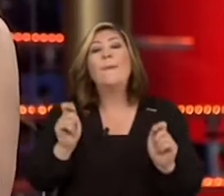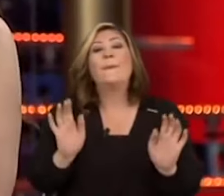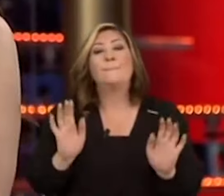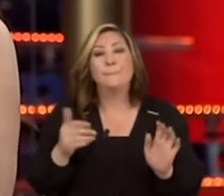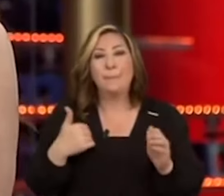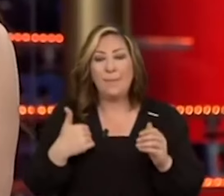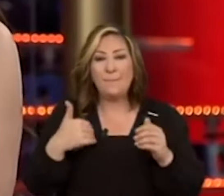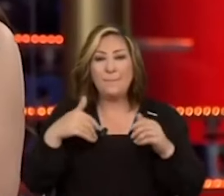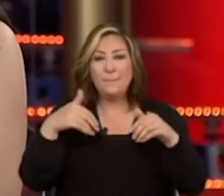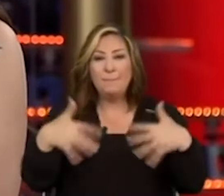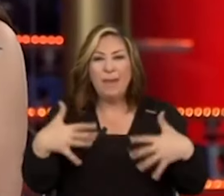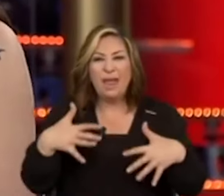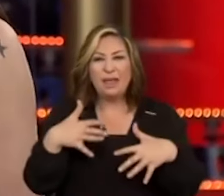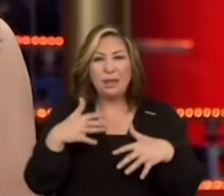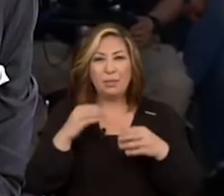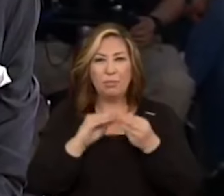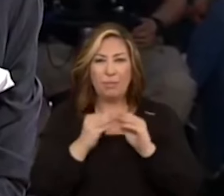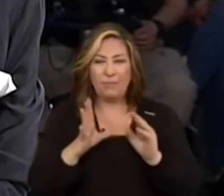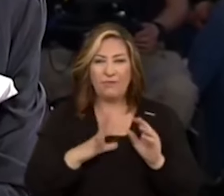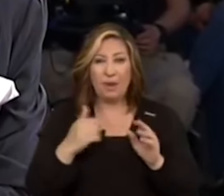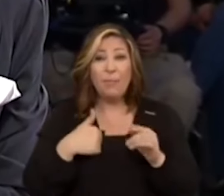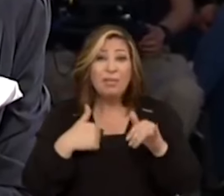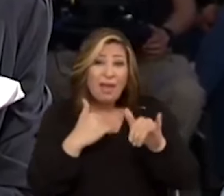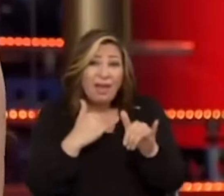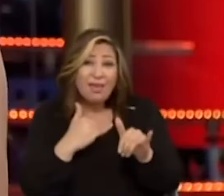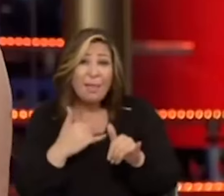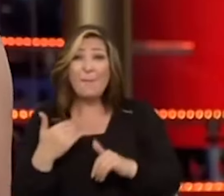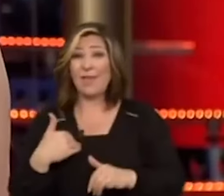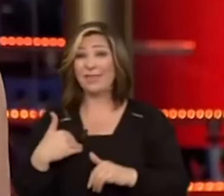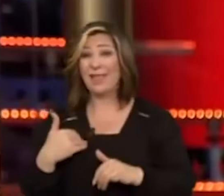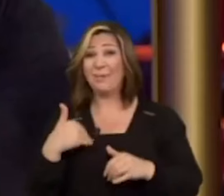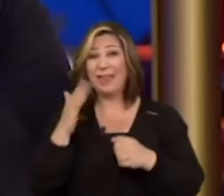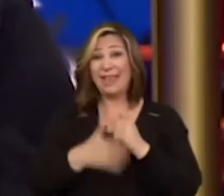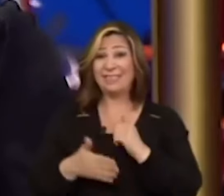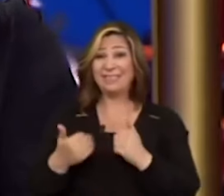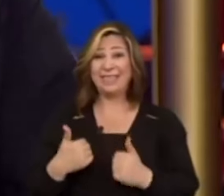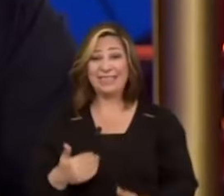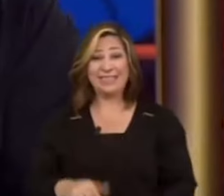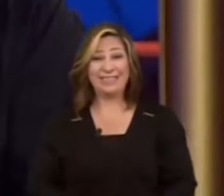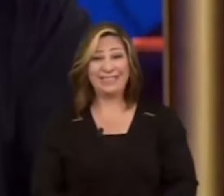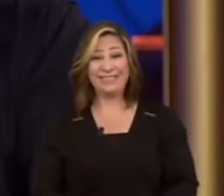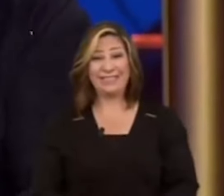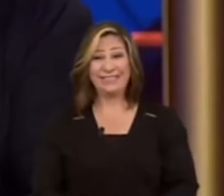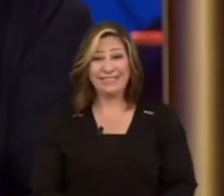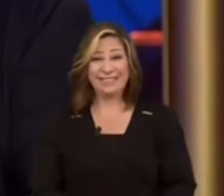çünkü panik atak hastasıyım. Ben de panik adrenalin. Atak hastasıyım. Ben de. Yasak bana.